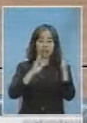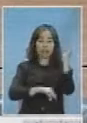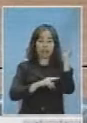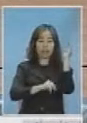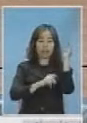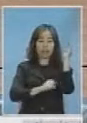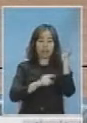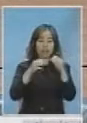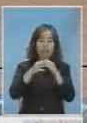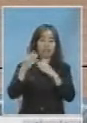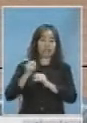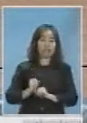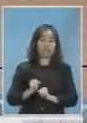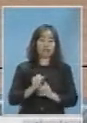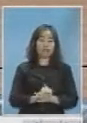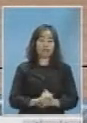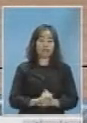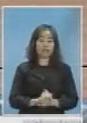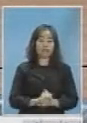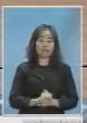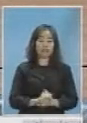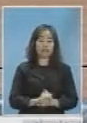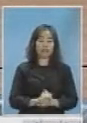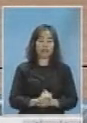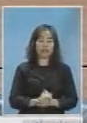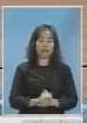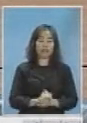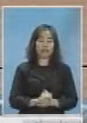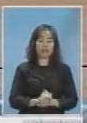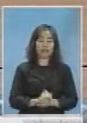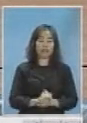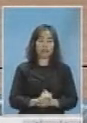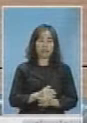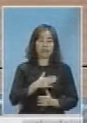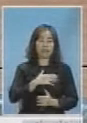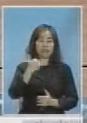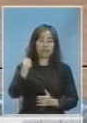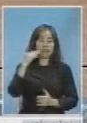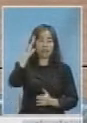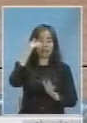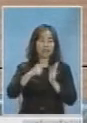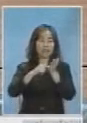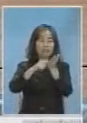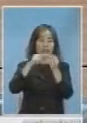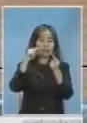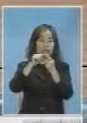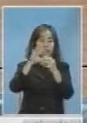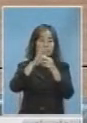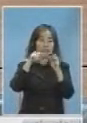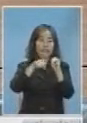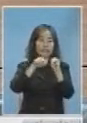ราชพรรคประชาธิปัตย์กับผมได้แปรยติและสงวนความเห็นไว้ในมาตรา